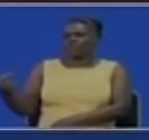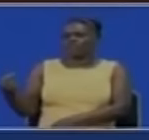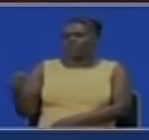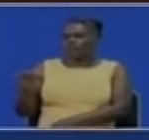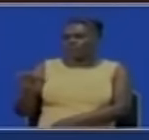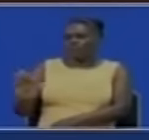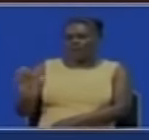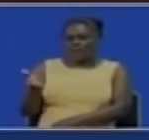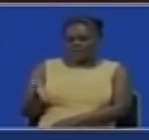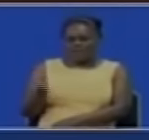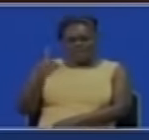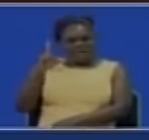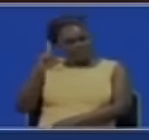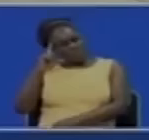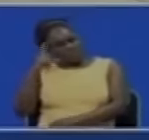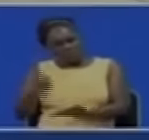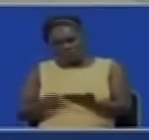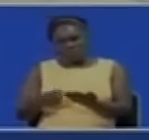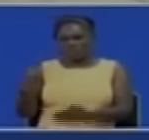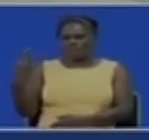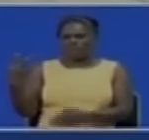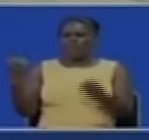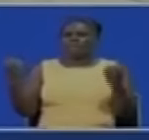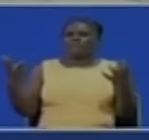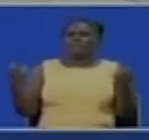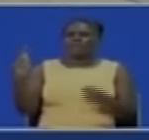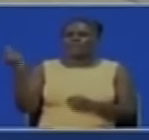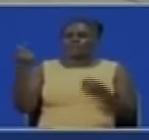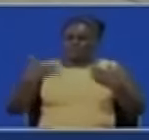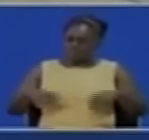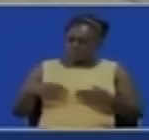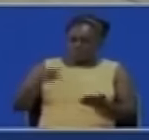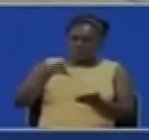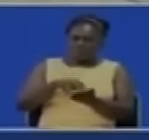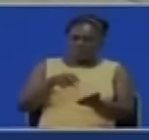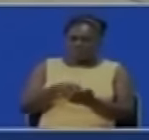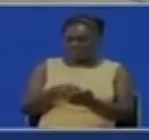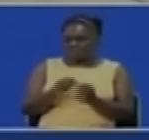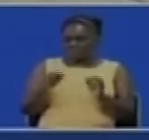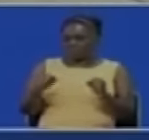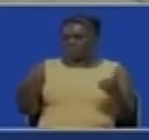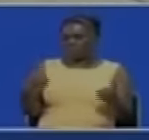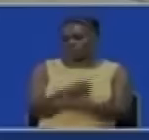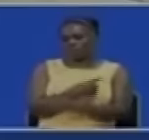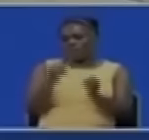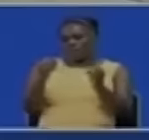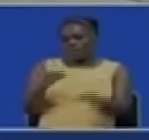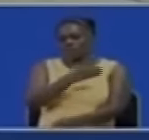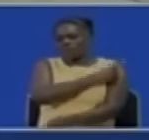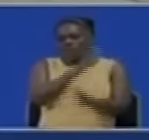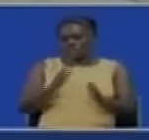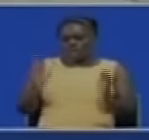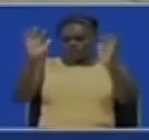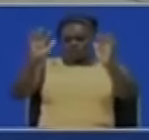yeye kuwa hapa kwa wiki tatu. Kwa Susan na maelfu ya Wakenya, huenda taswira haingekuwa ilivyo ikiwa madaktari hawangegoma